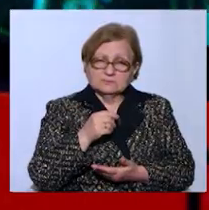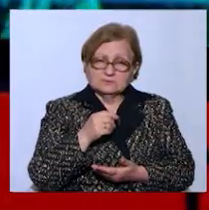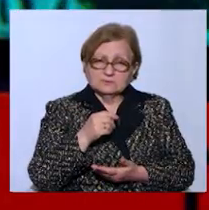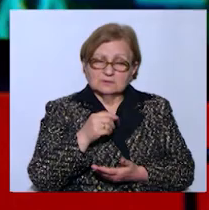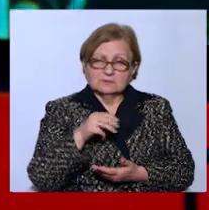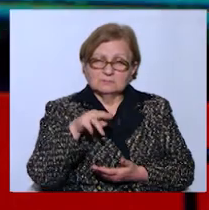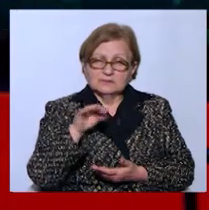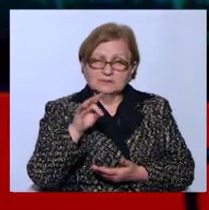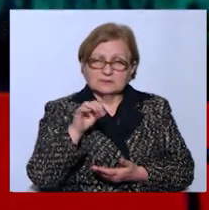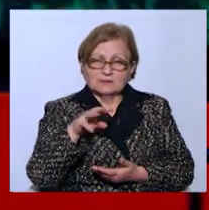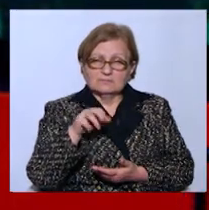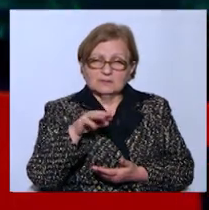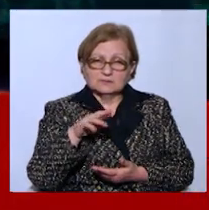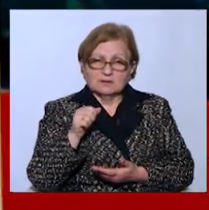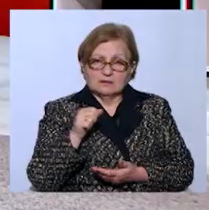პირამიდა